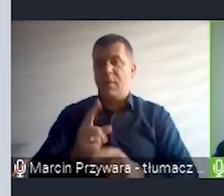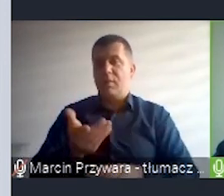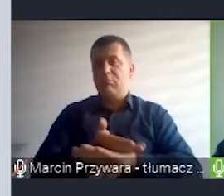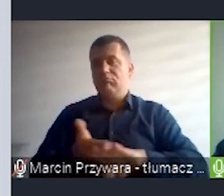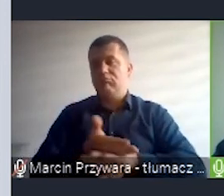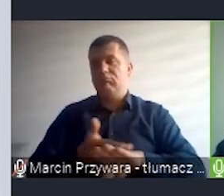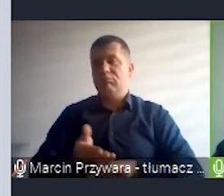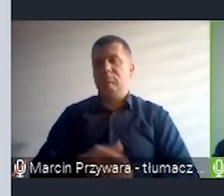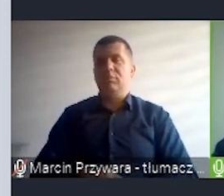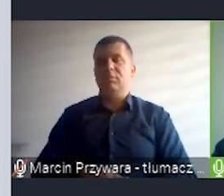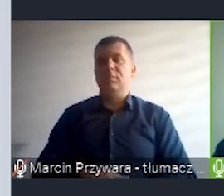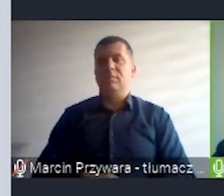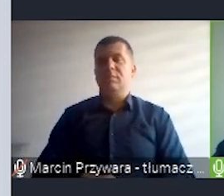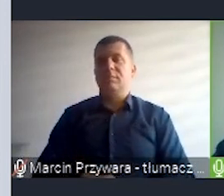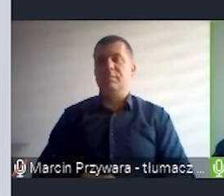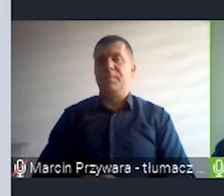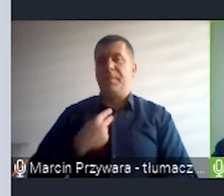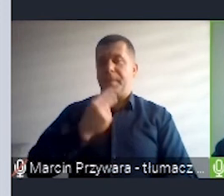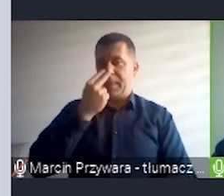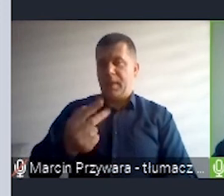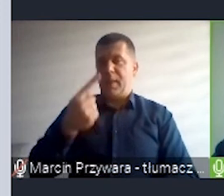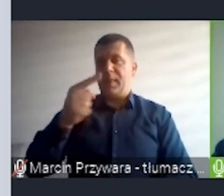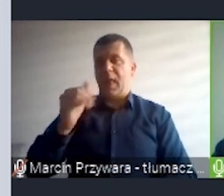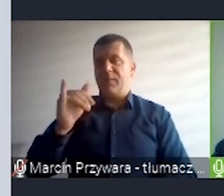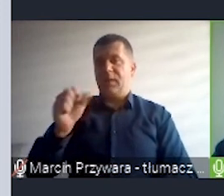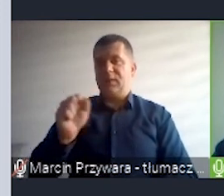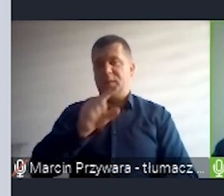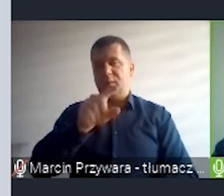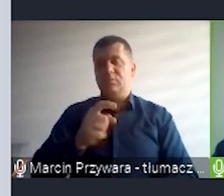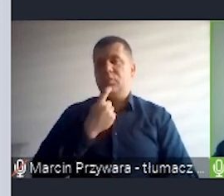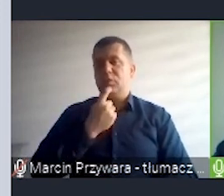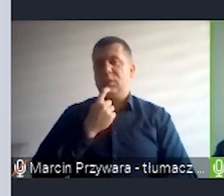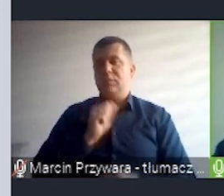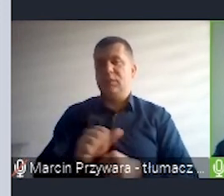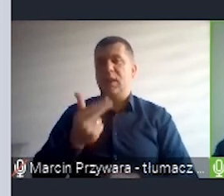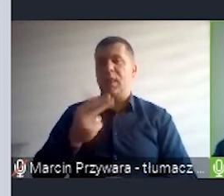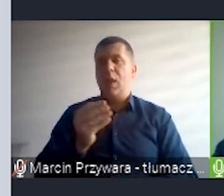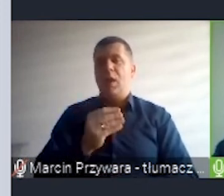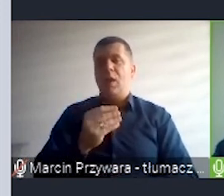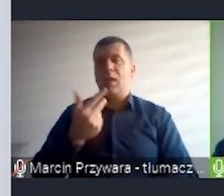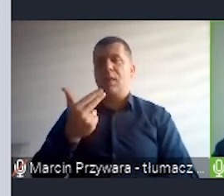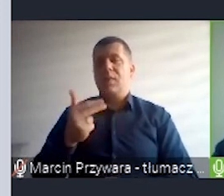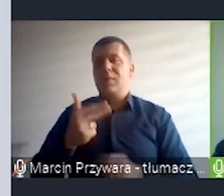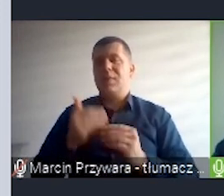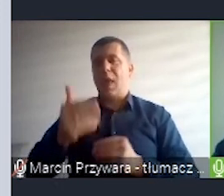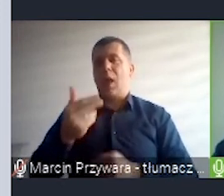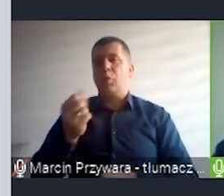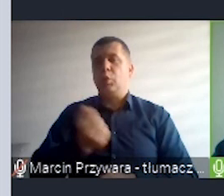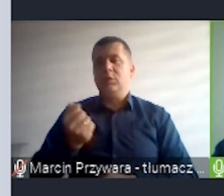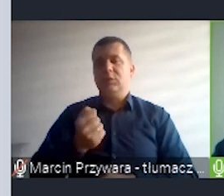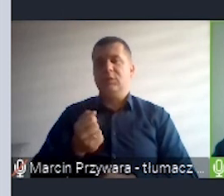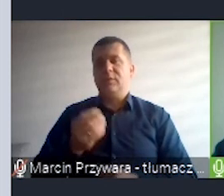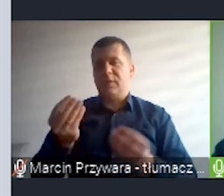nadużyć. Jak widzicie definicję w tej chwili w prezentacji,